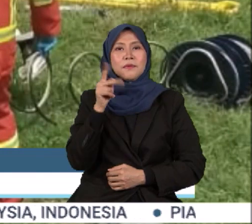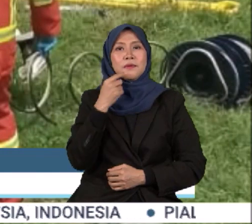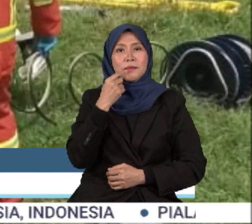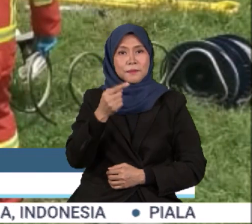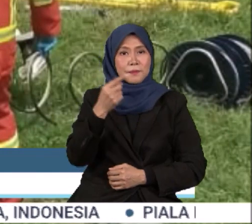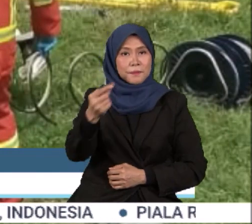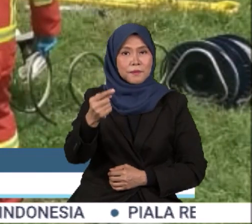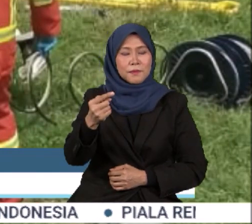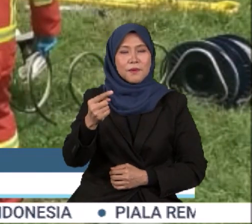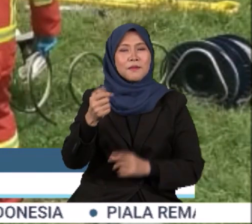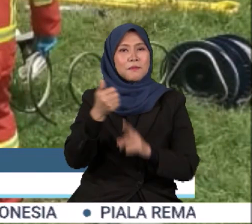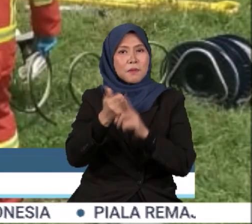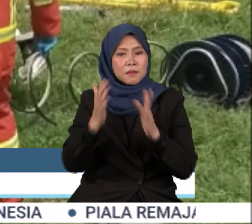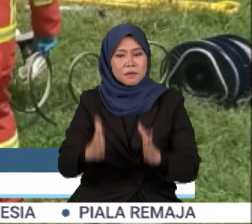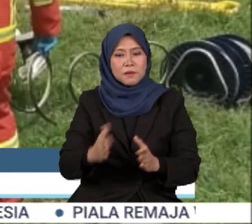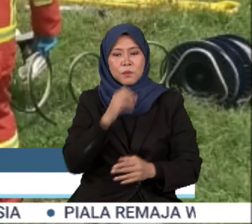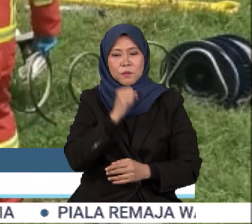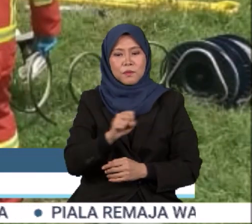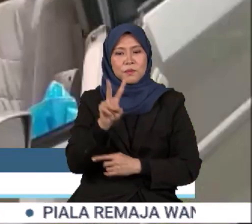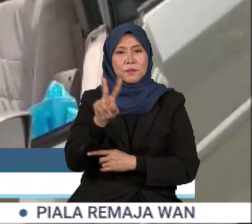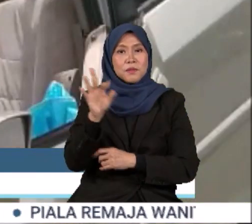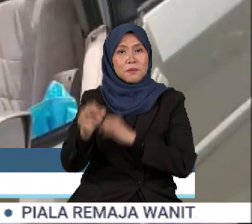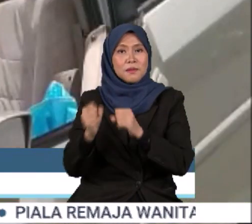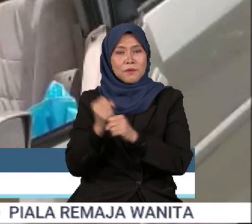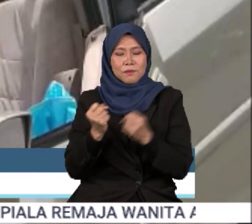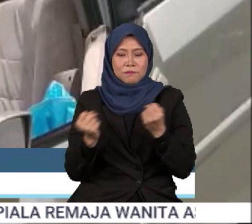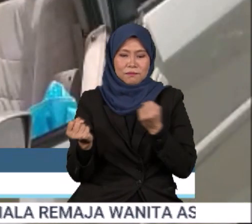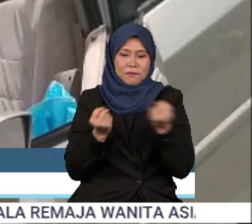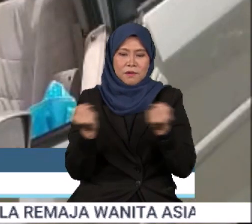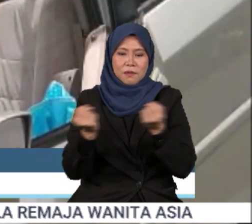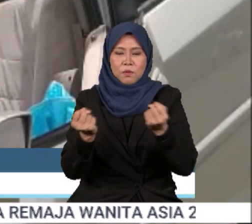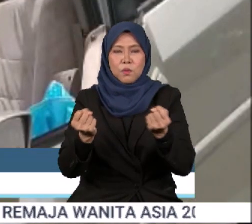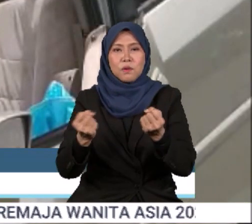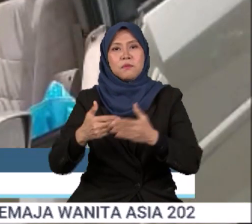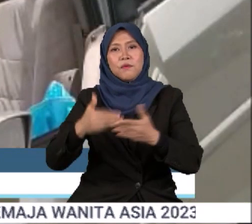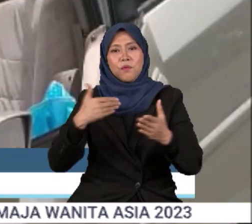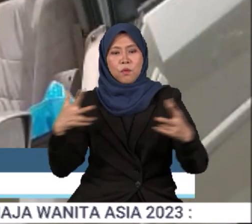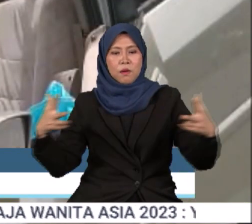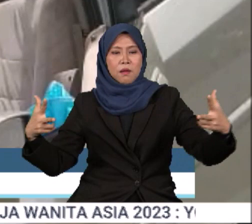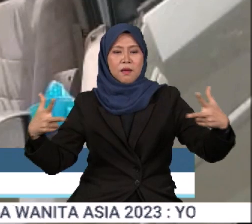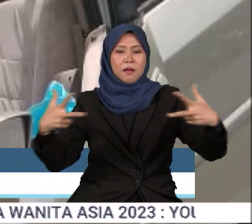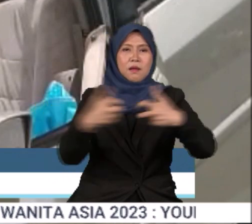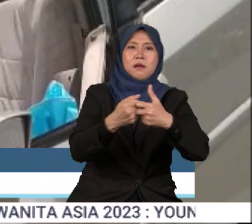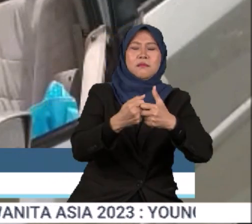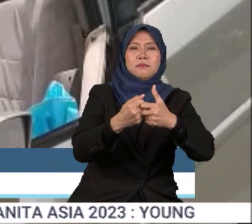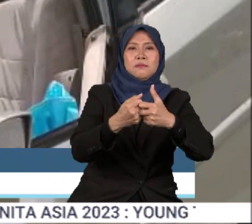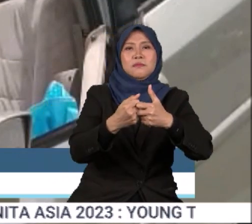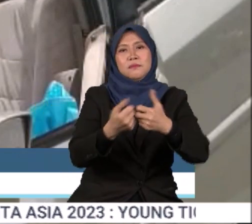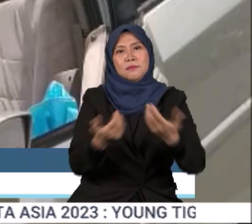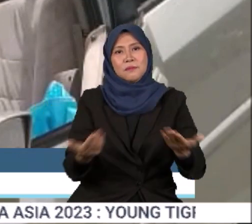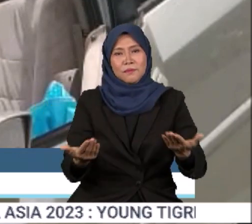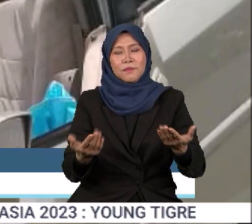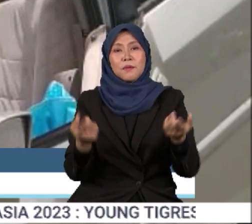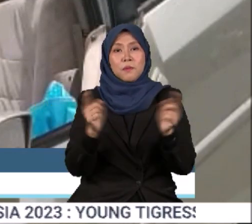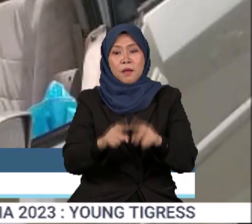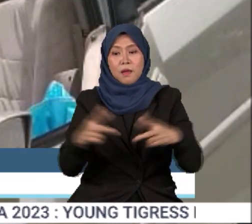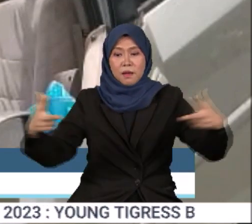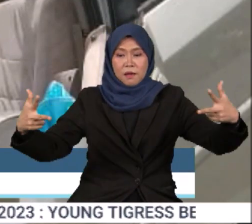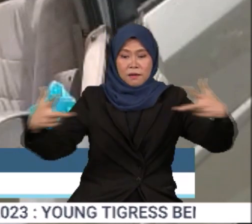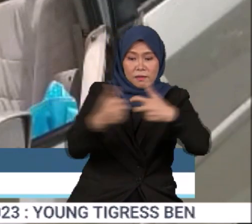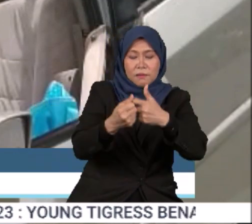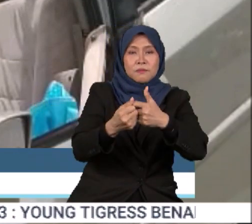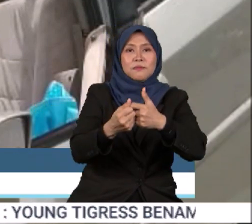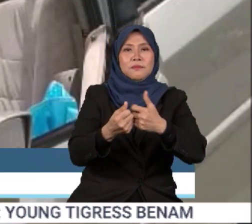berkata mangsa berusia 29 tahun memandu kreto sebelum bertemu secara bertentangan akibat rebahan itu